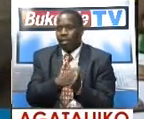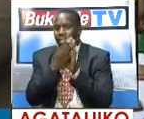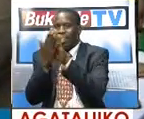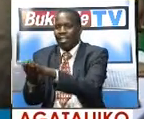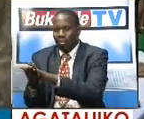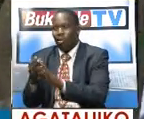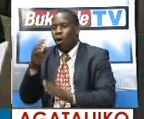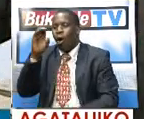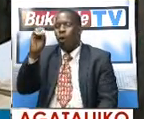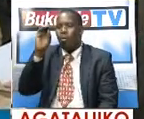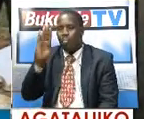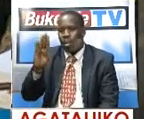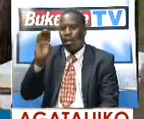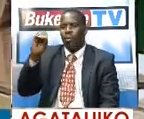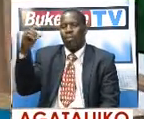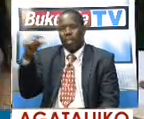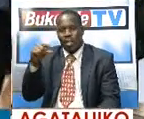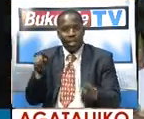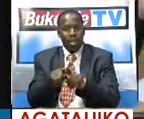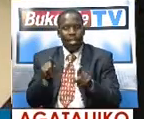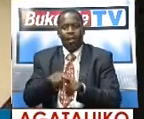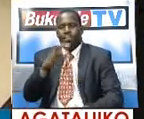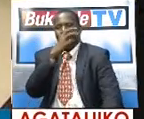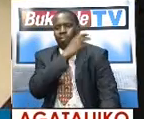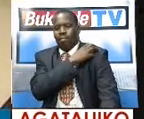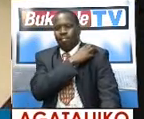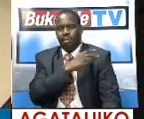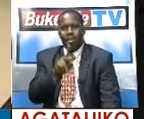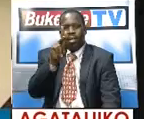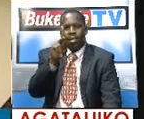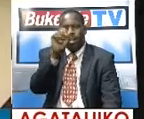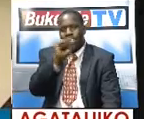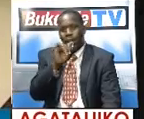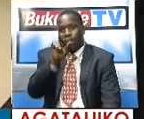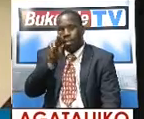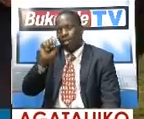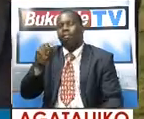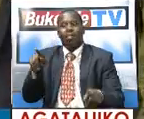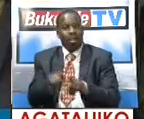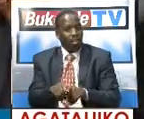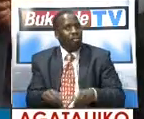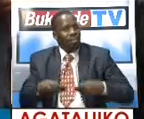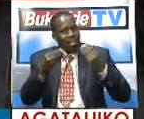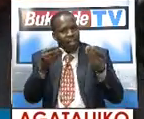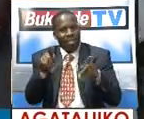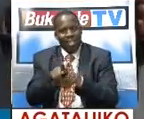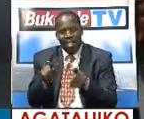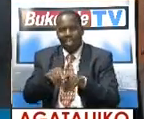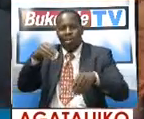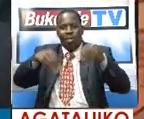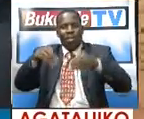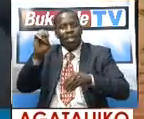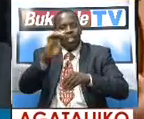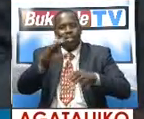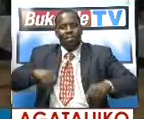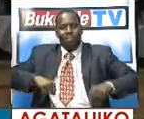abayizi b'essomero lino ebirabo nga mu bano mulimu ne Brigade ya Kasirye Gwanga, ssentebe w'akakiiko k'ebyokulonda Inginia Badru Kigundu,